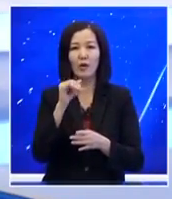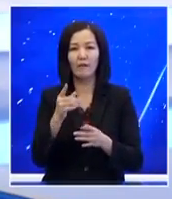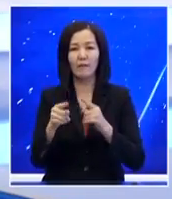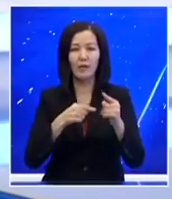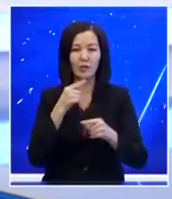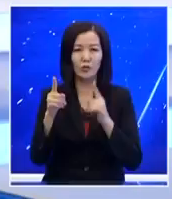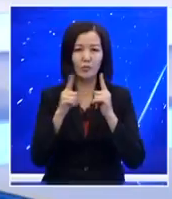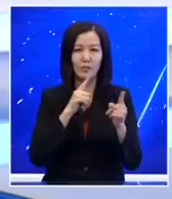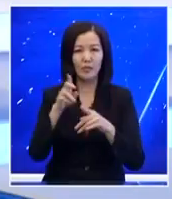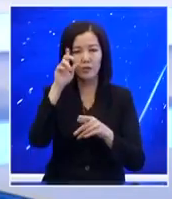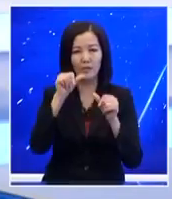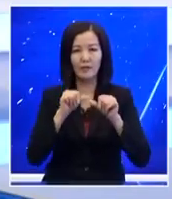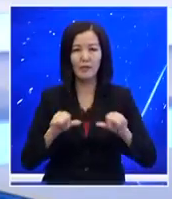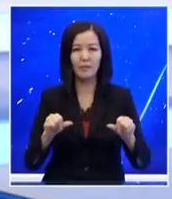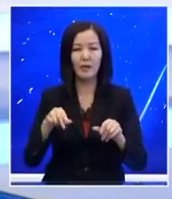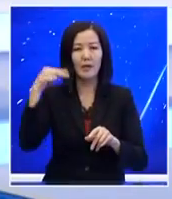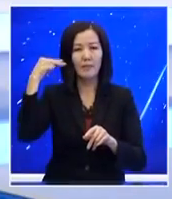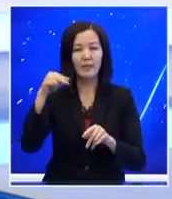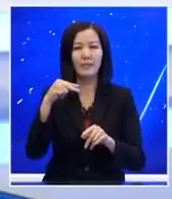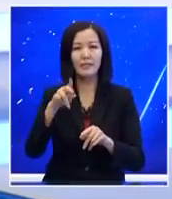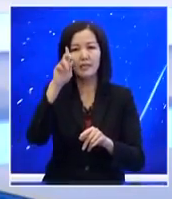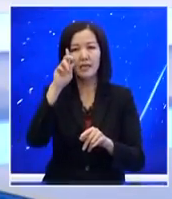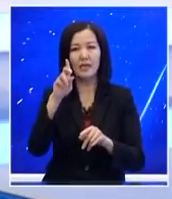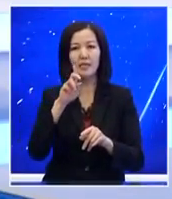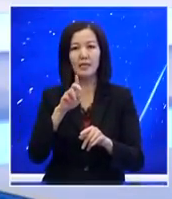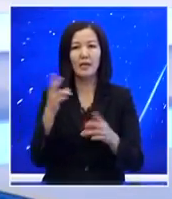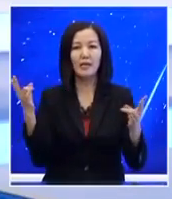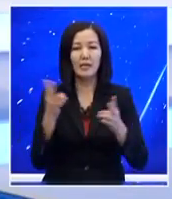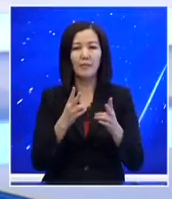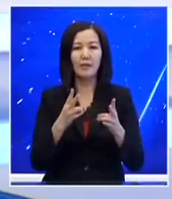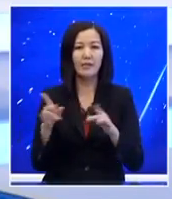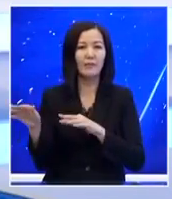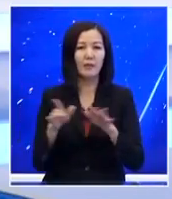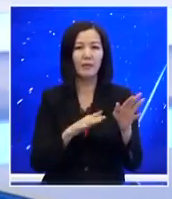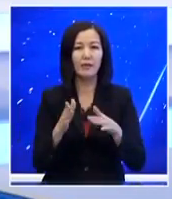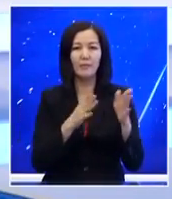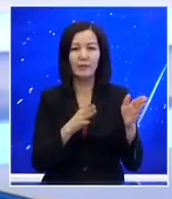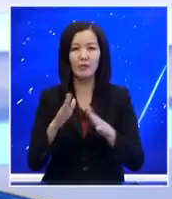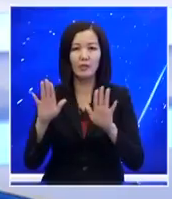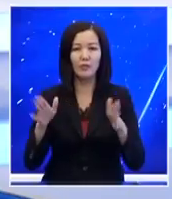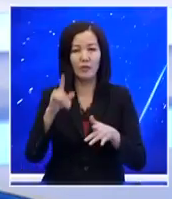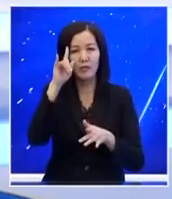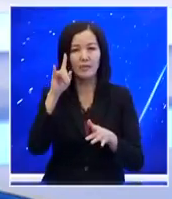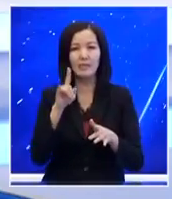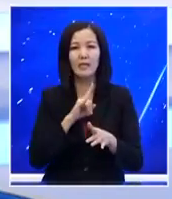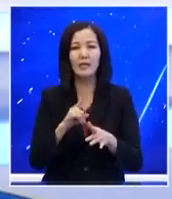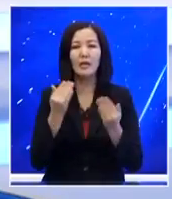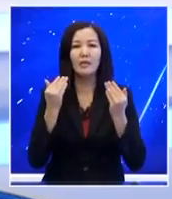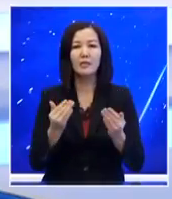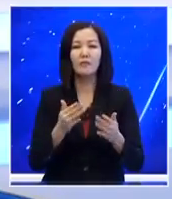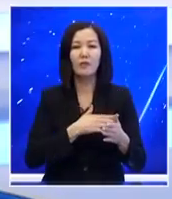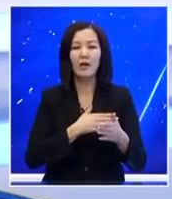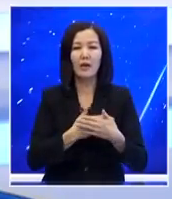заседании Государственной комиссии. Президент страны обозначил ряд необходимых мер по стабилизации ситуации в Казахстане. Уже сегодня